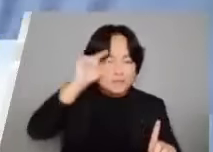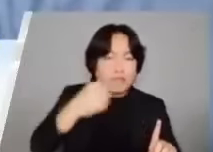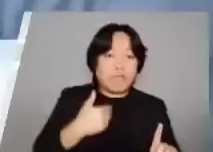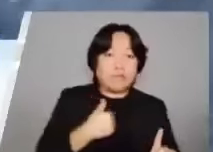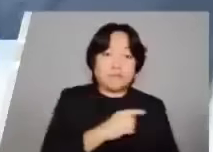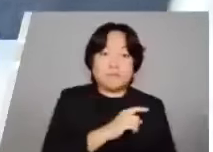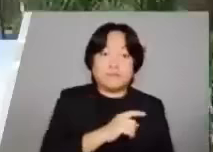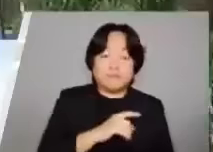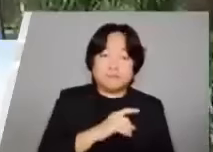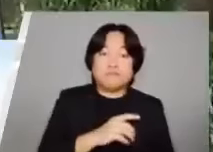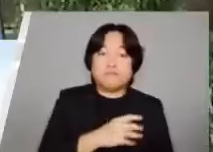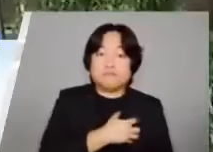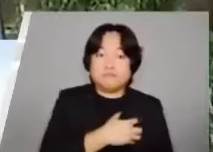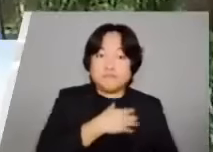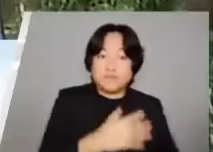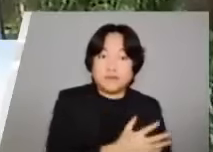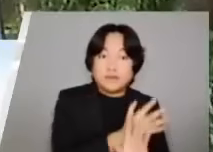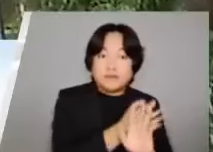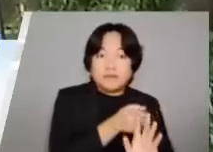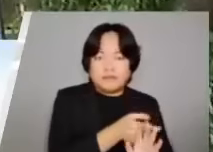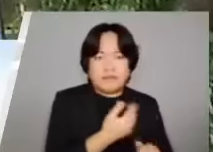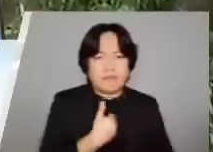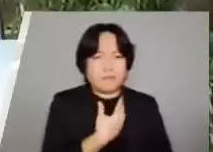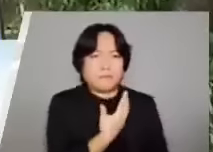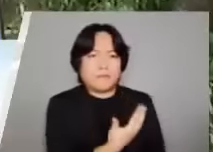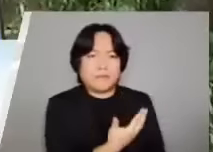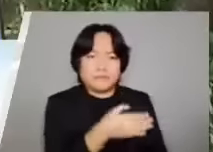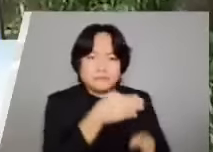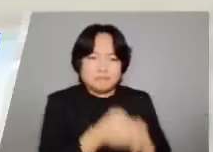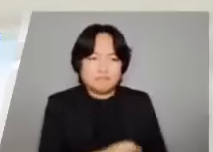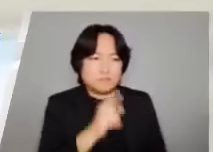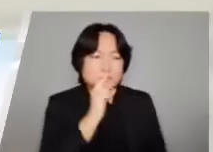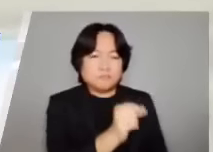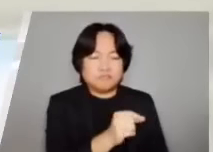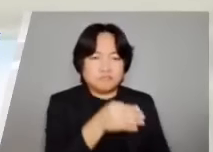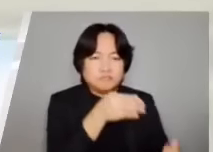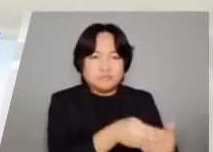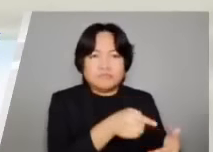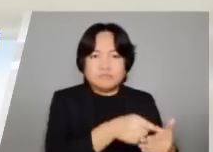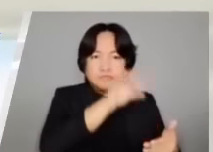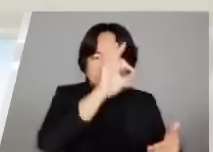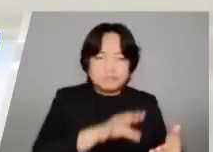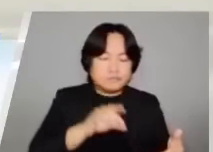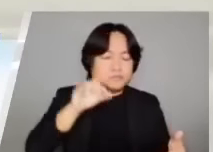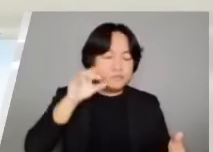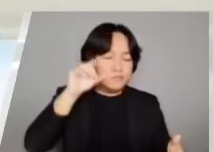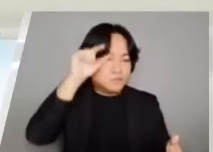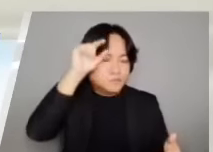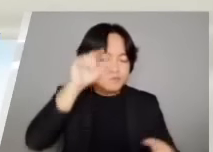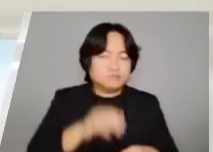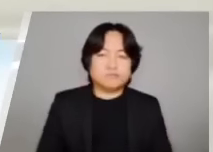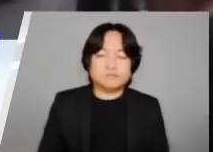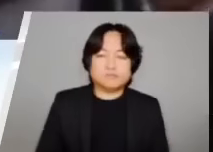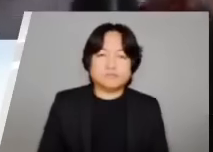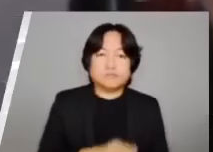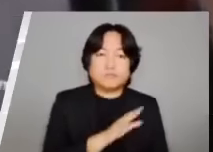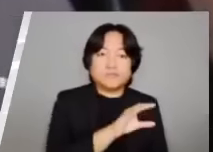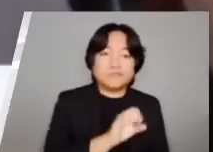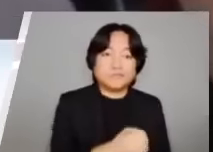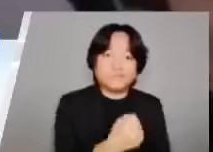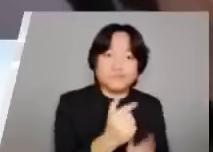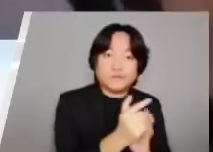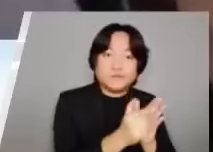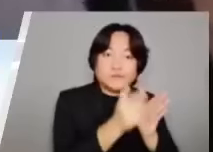kagawaran, bukas ang kanilang tanggapan para pakinggan ang kwento ng mga biktima. Muli iginiit na abogado ni Quiboloy na walang basehan